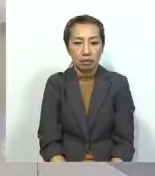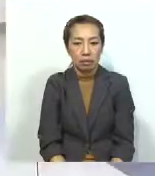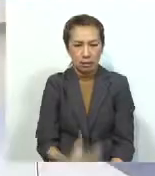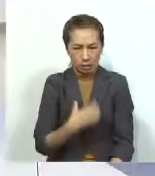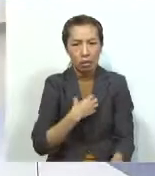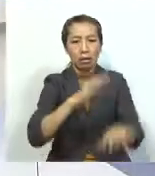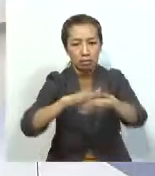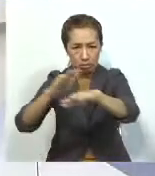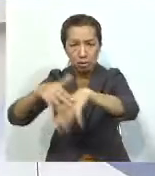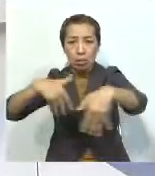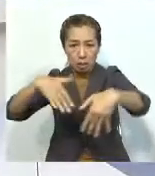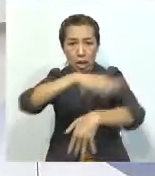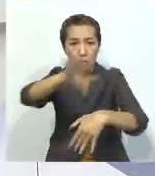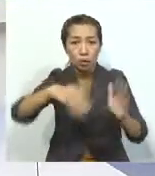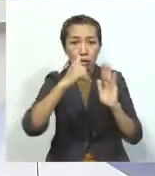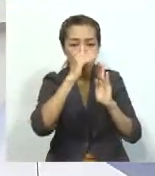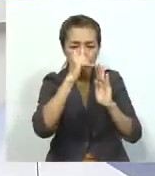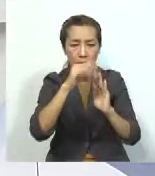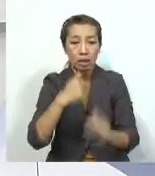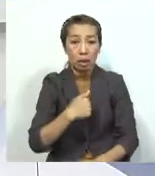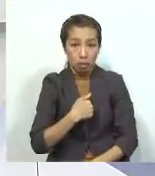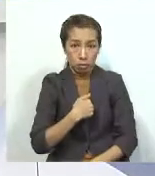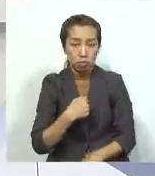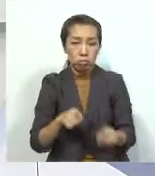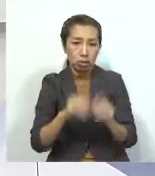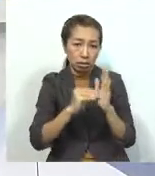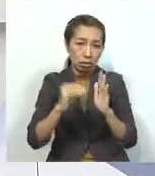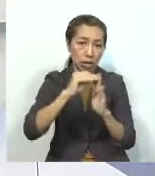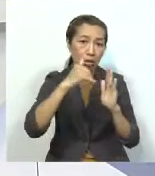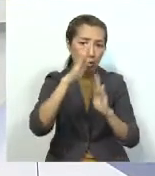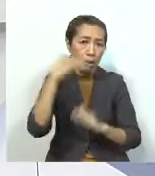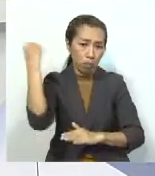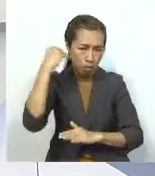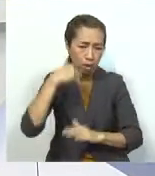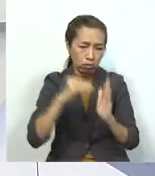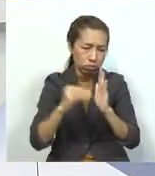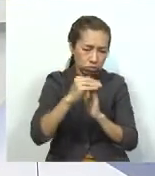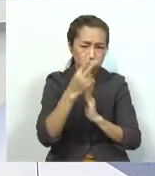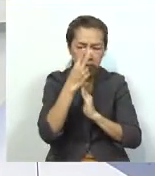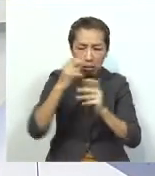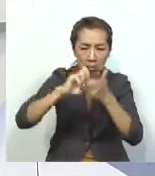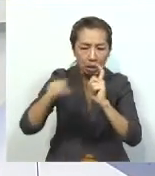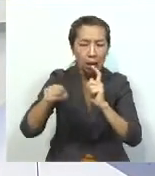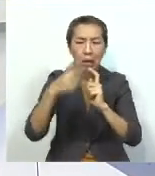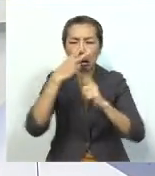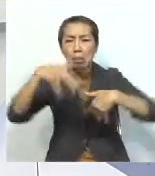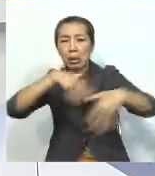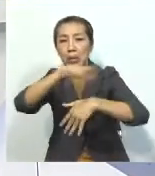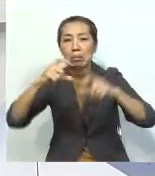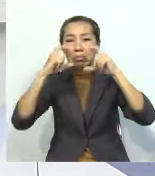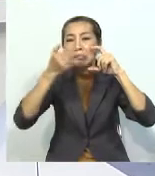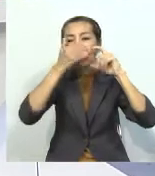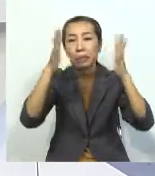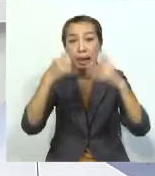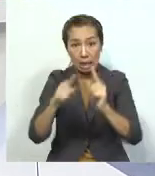่ค่ะก็อยากเตือนพี่น้องประชาชนในพื้นที่แหละฮะเพราะว่าเอาจริงๆผมเดินทางไปภาคเหนือบ่อยเวลาเกิดปัญหาแบบนี้ส่วนใหญ่ก็ยังไม่ได้ป้องกันกันสักเท่าไหร่ ค ือเ